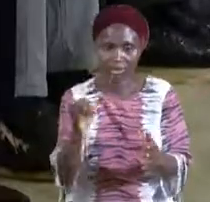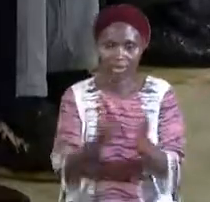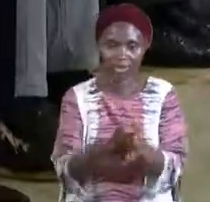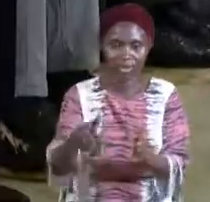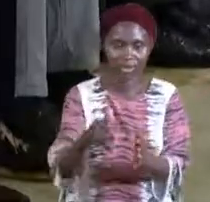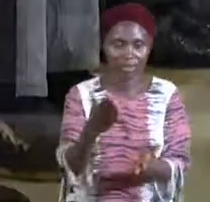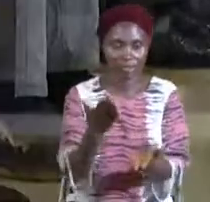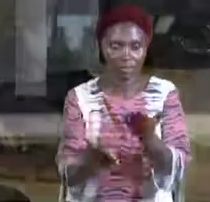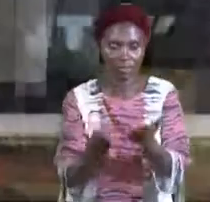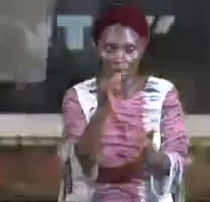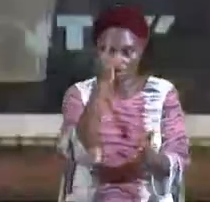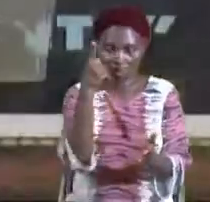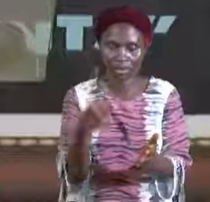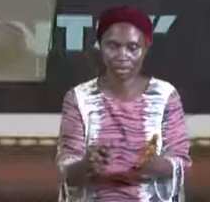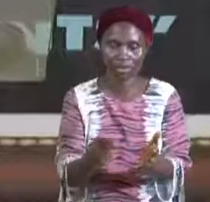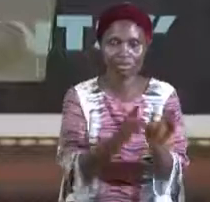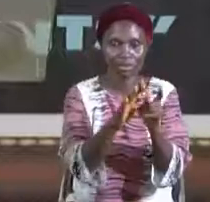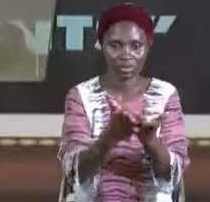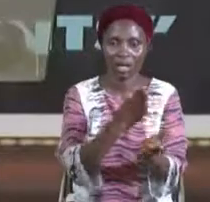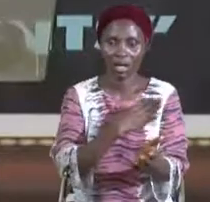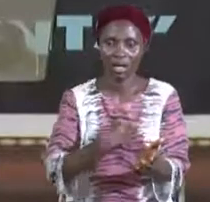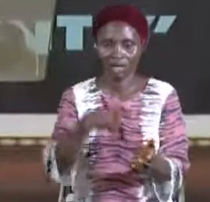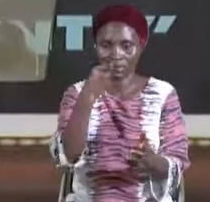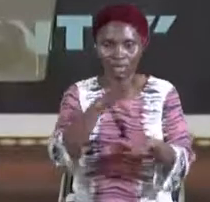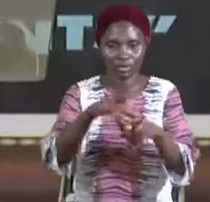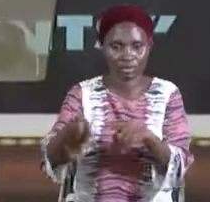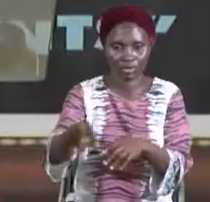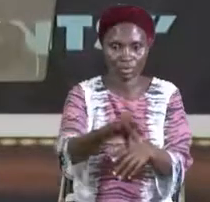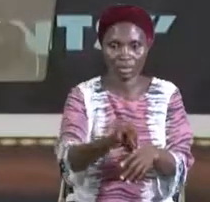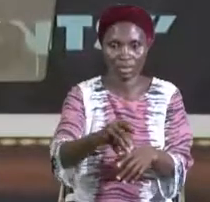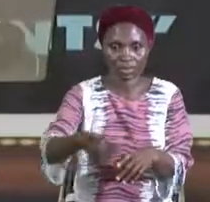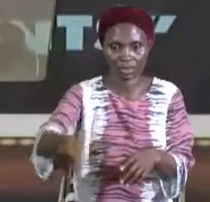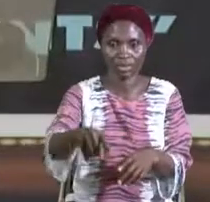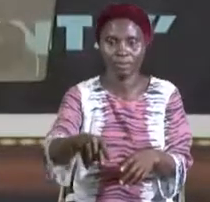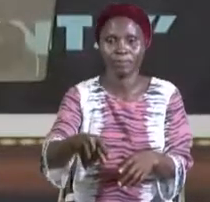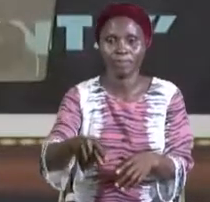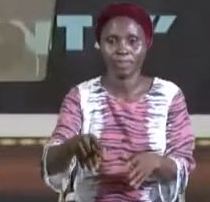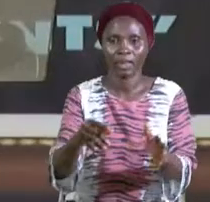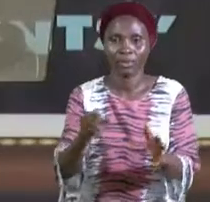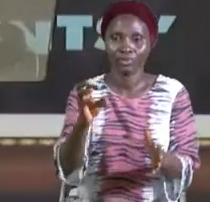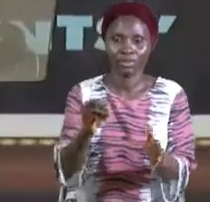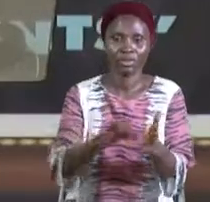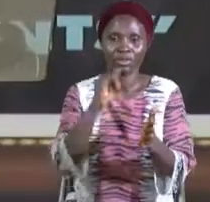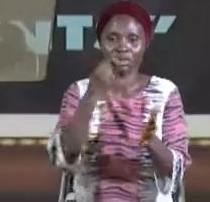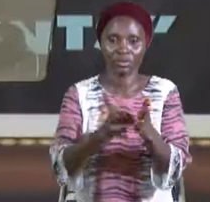qu'ils comprissent les Écritures. Et il leur dit, ainsi il est